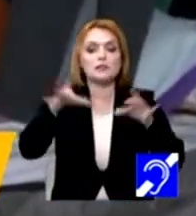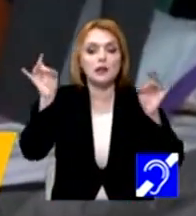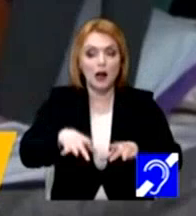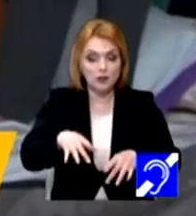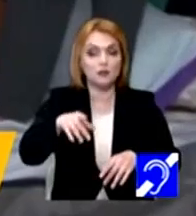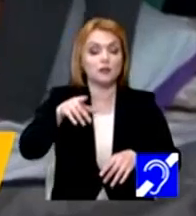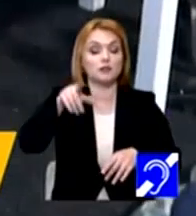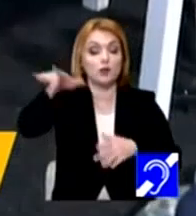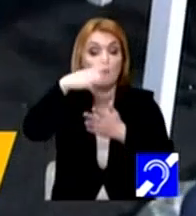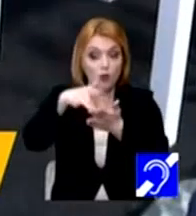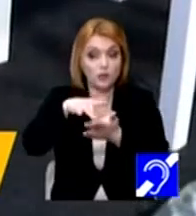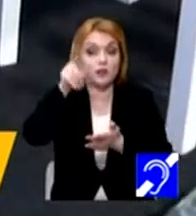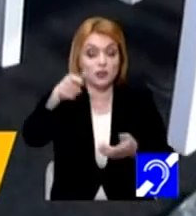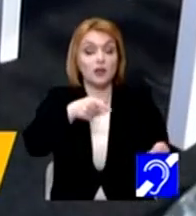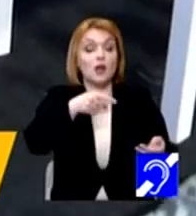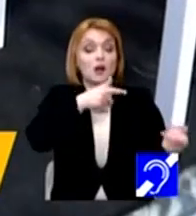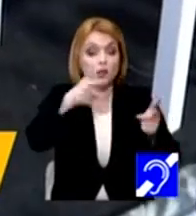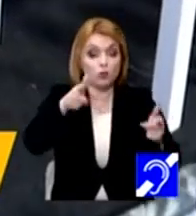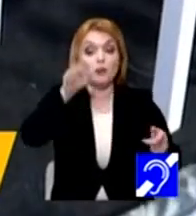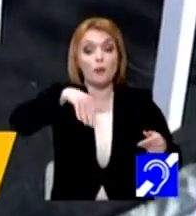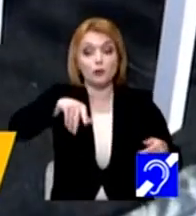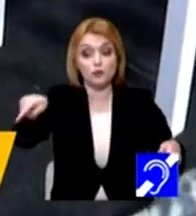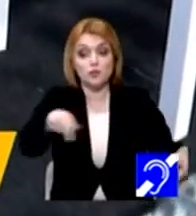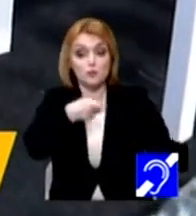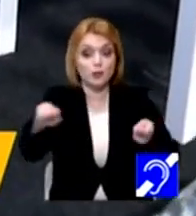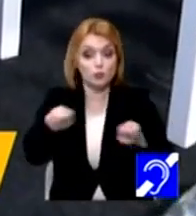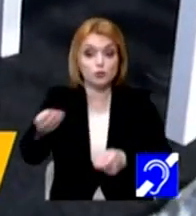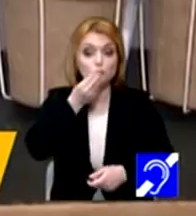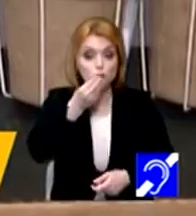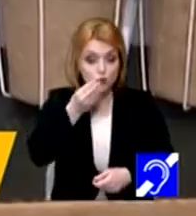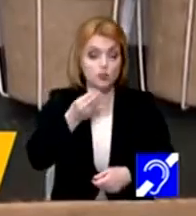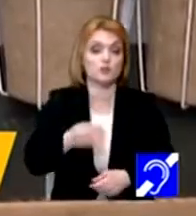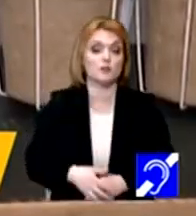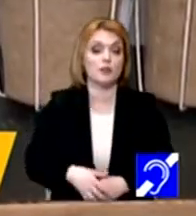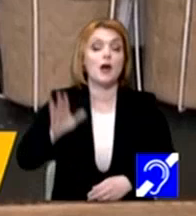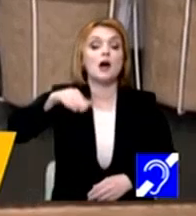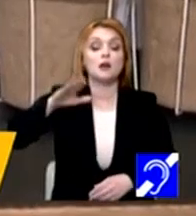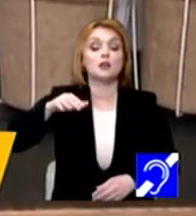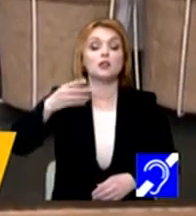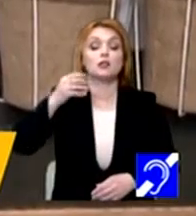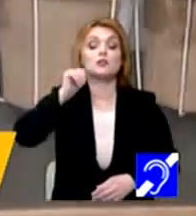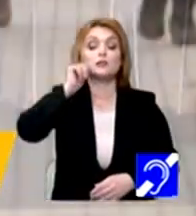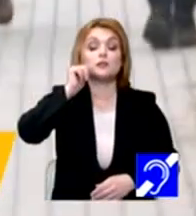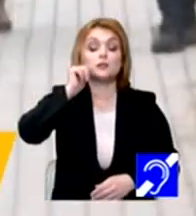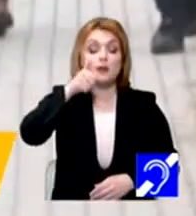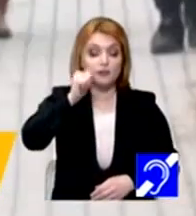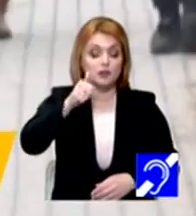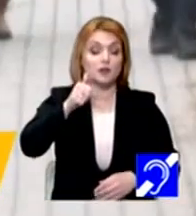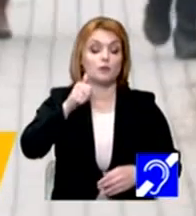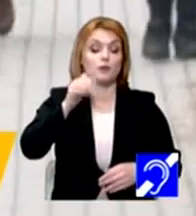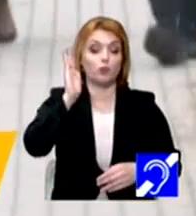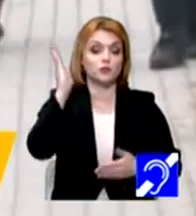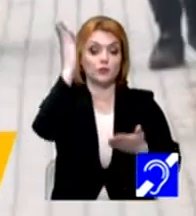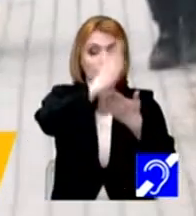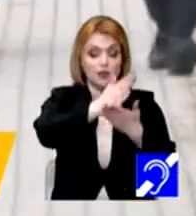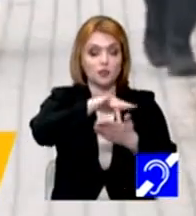Noi am fost astăzi la Vinița și mâine ne îndreptăm spre Lviv. Este un oraș din